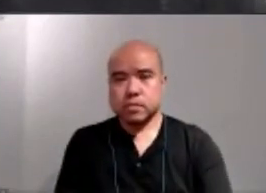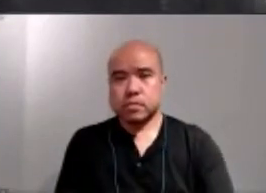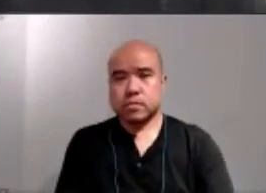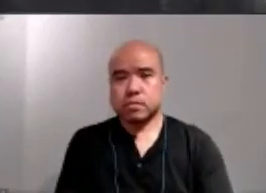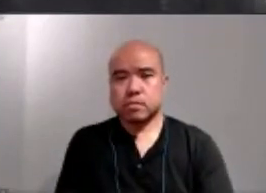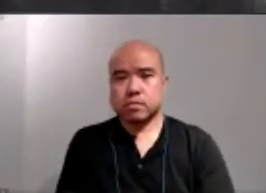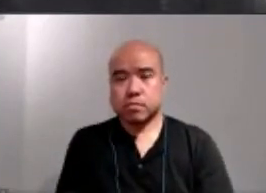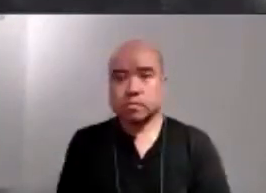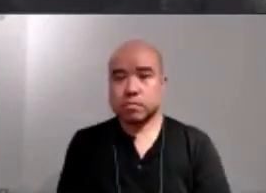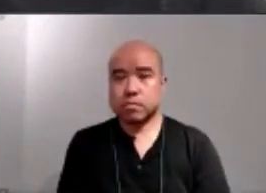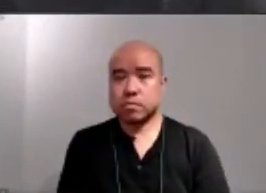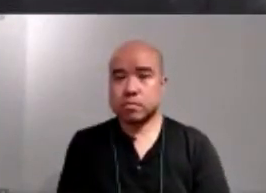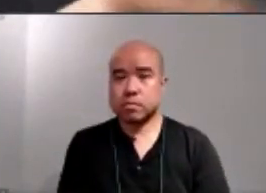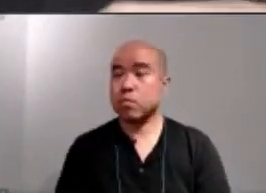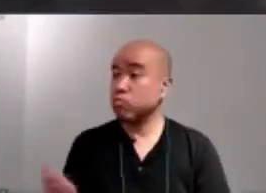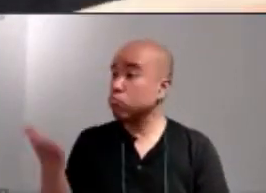法咧？